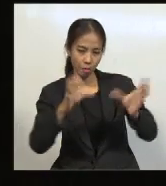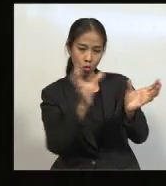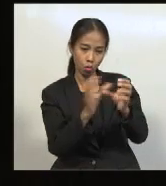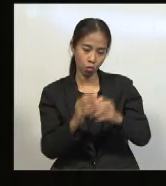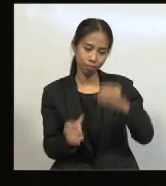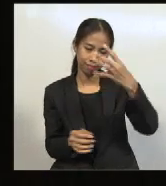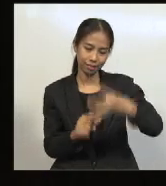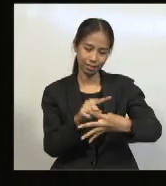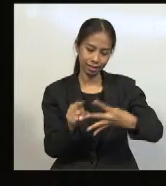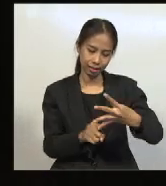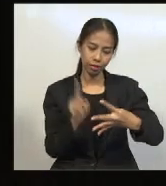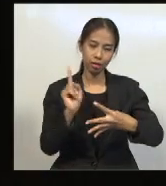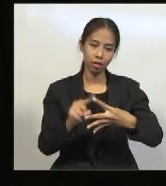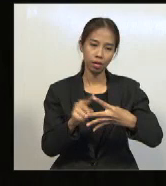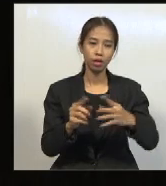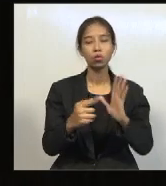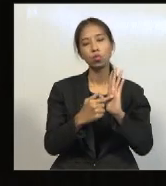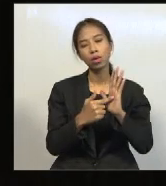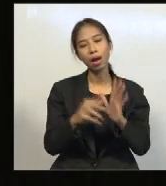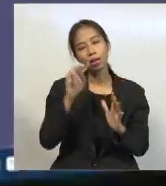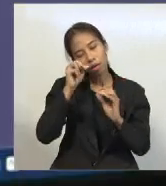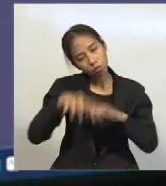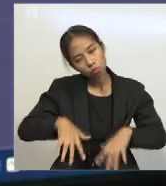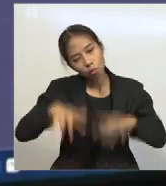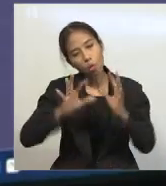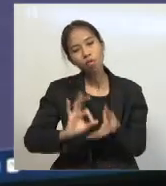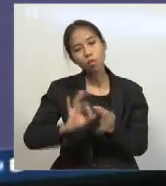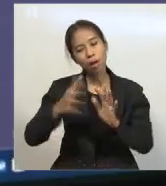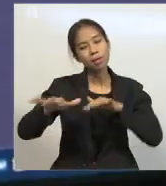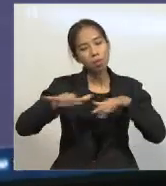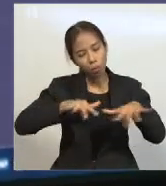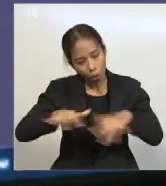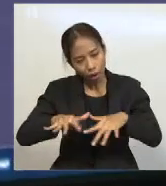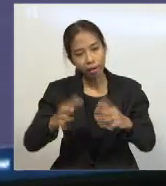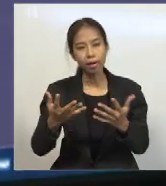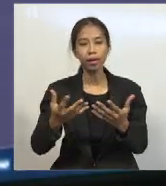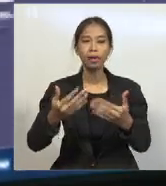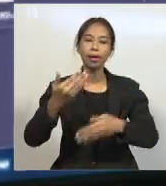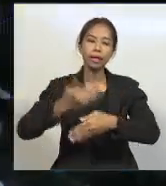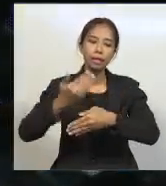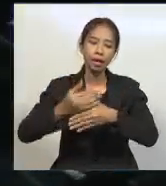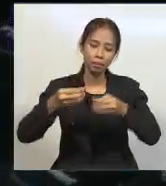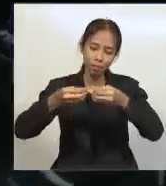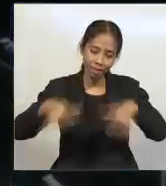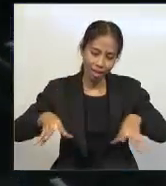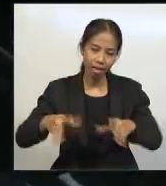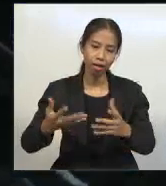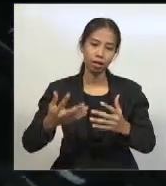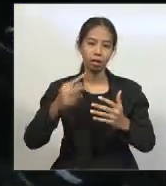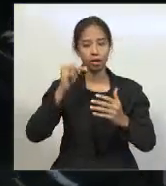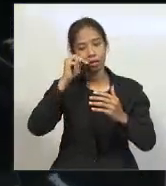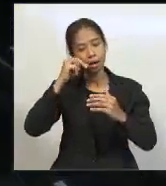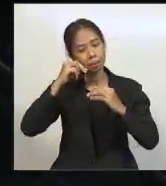หลักก็คือกลุ่มภัยพิบัตินะคะอย่างเช่นข่าวปลอมเกี่ยวกับน้ำท่วมแผ่นดินไหวเขื่อนแตกการเกิดภัยสึ